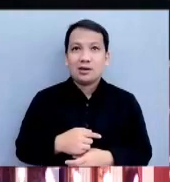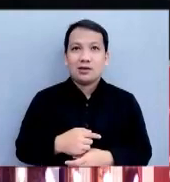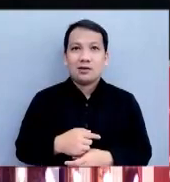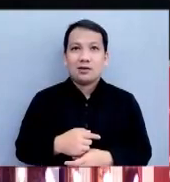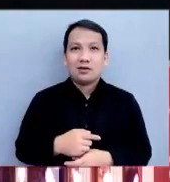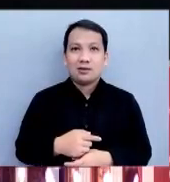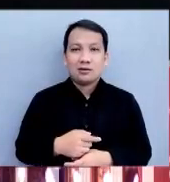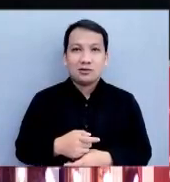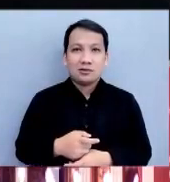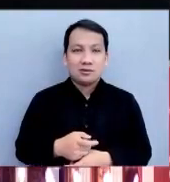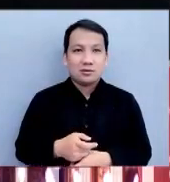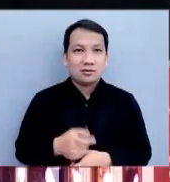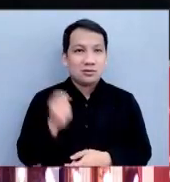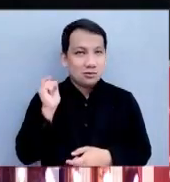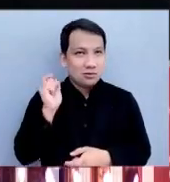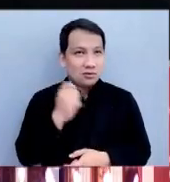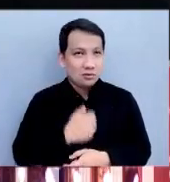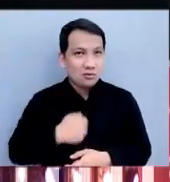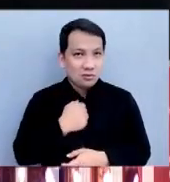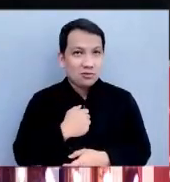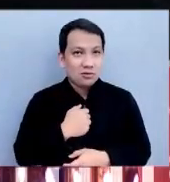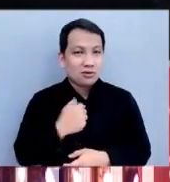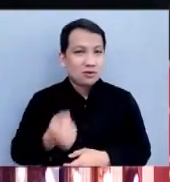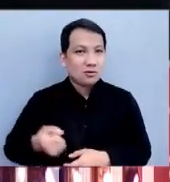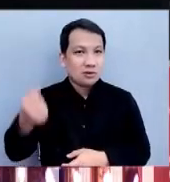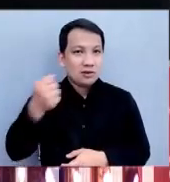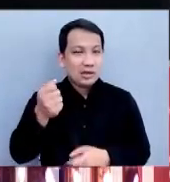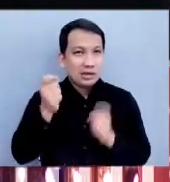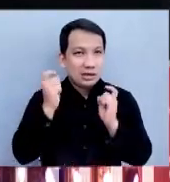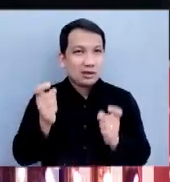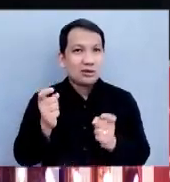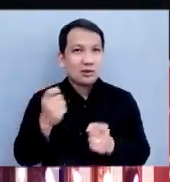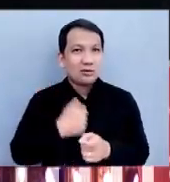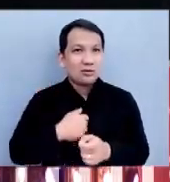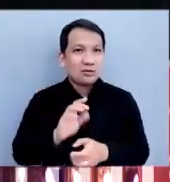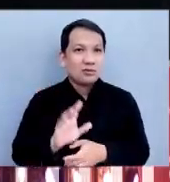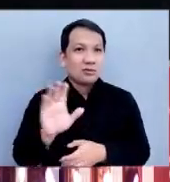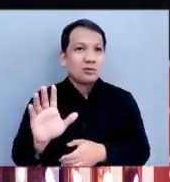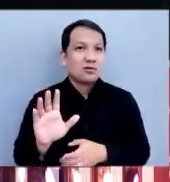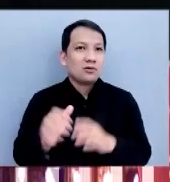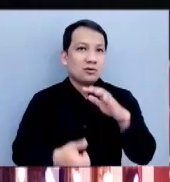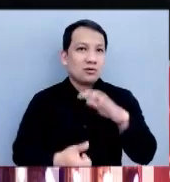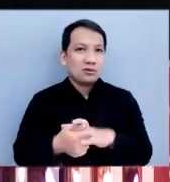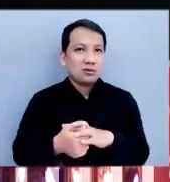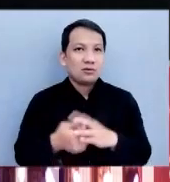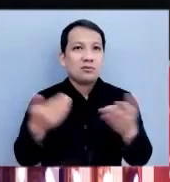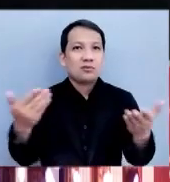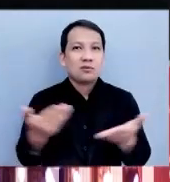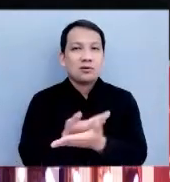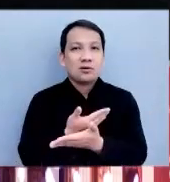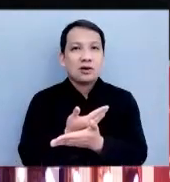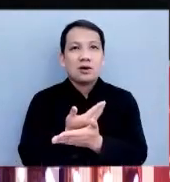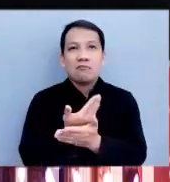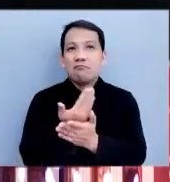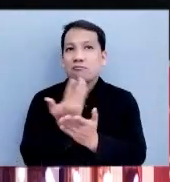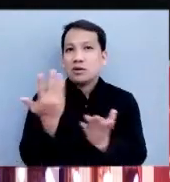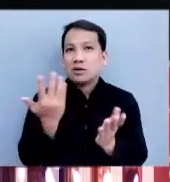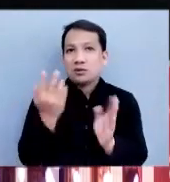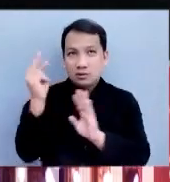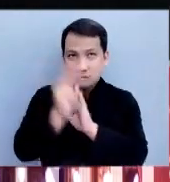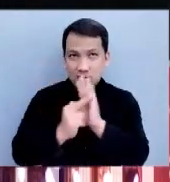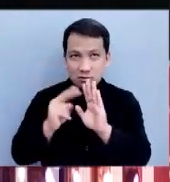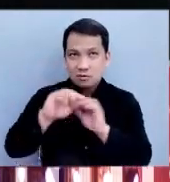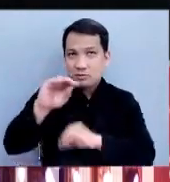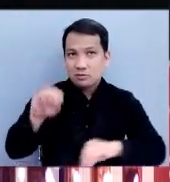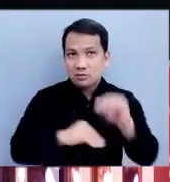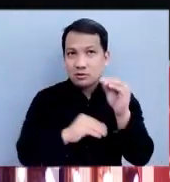quicker we apologize, the quicker we own up to it, the quicker maglabas tayo ng panibagong papakita, palitan